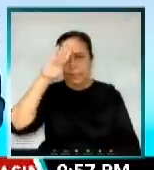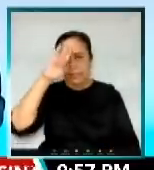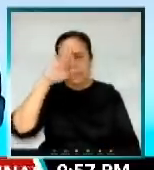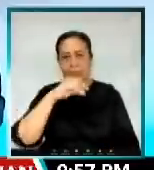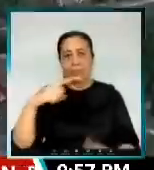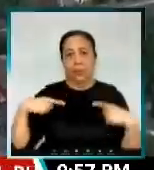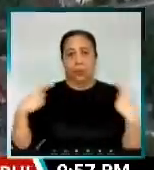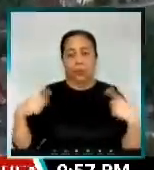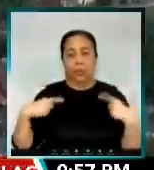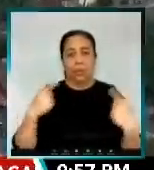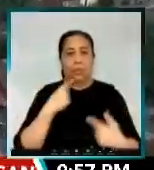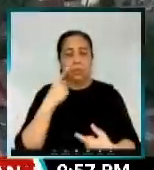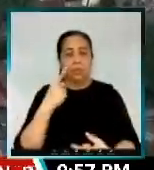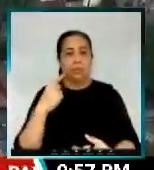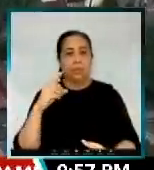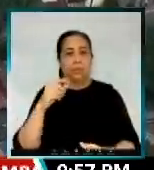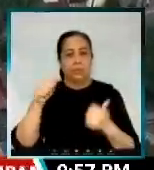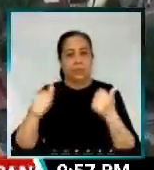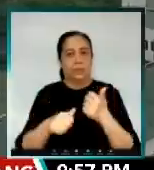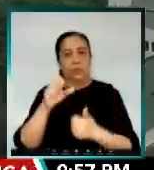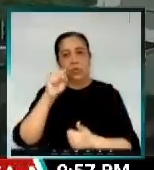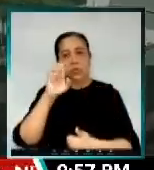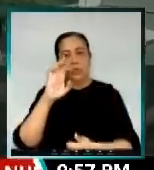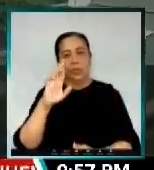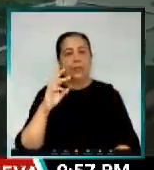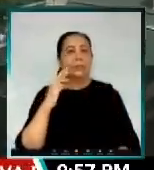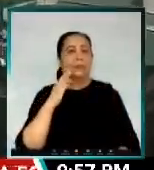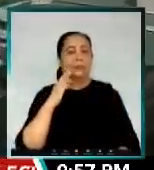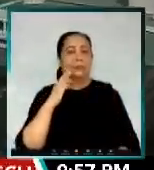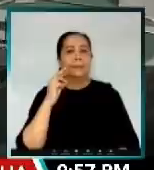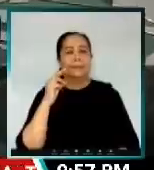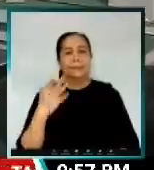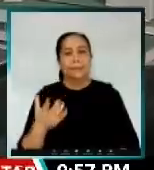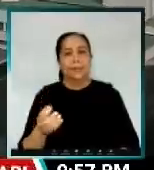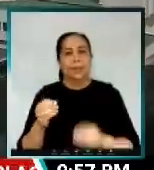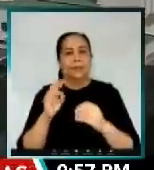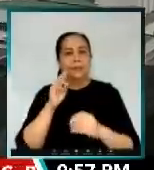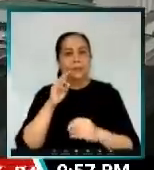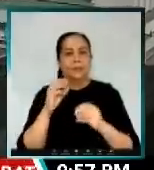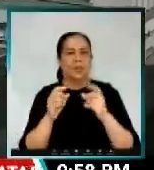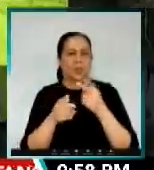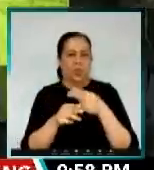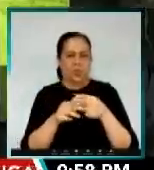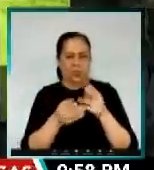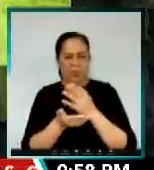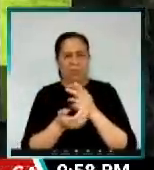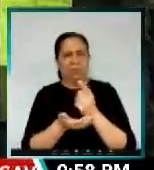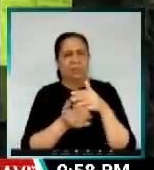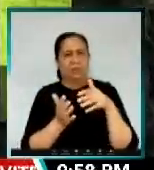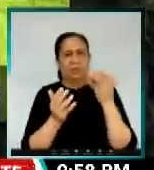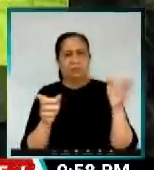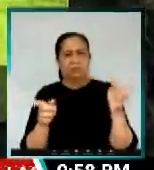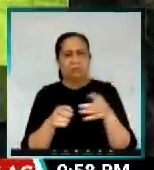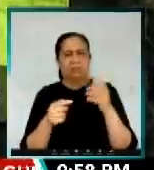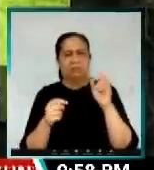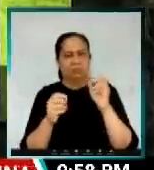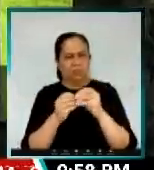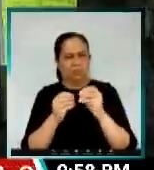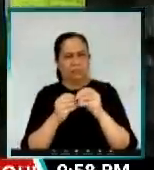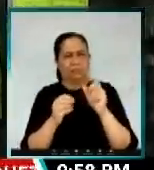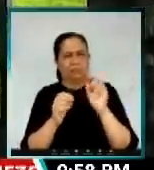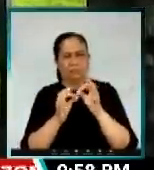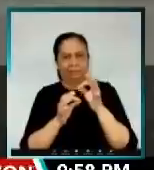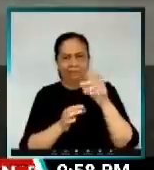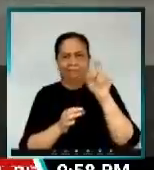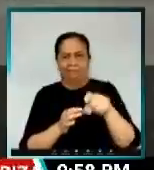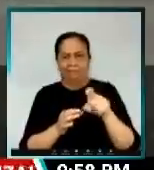Ayon kay Health Undersecretary Maria Rosario Vergere, maiksiang 1 linggong ECQ para mapabagal ang pagdami ng COVID cases.